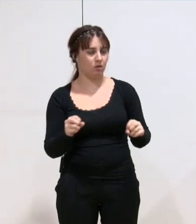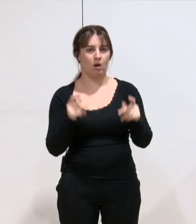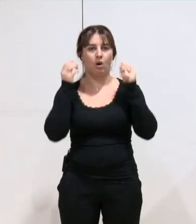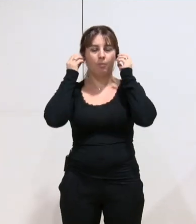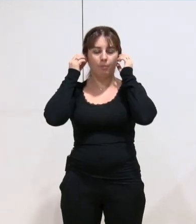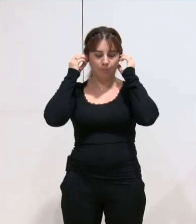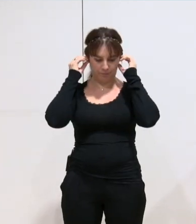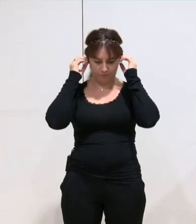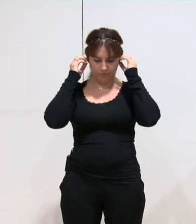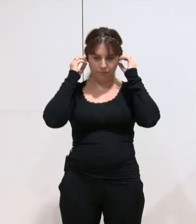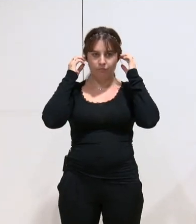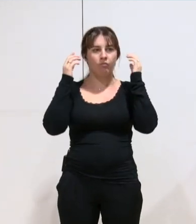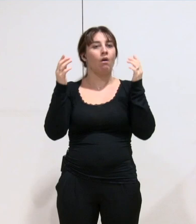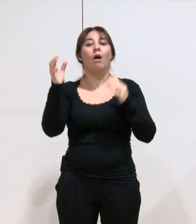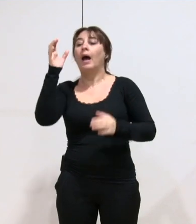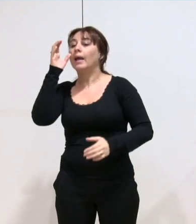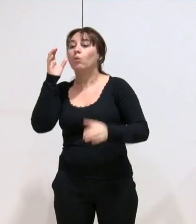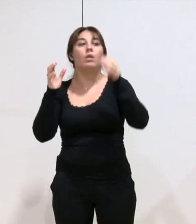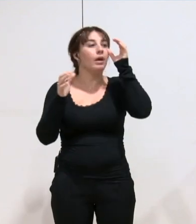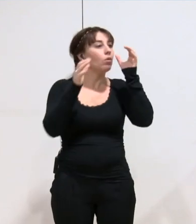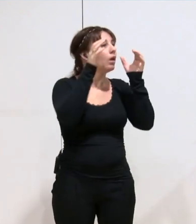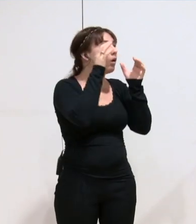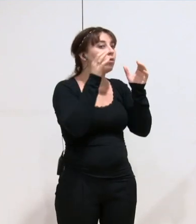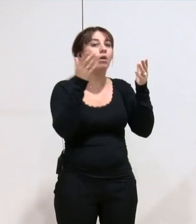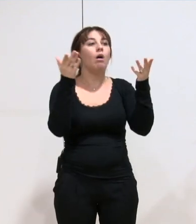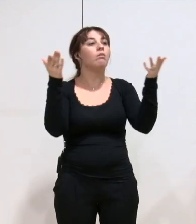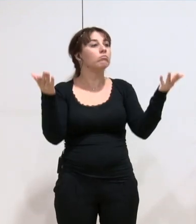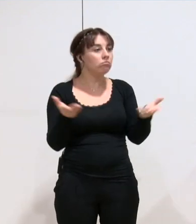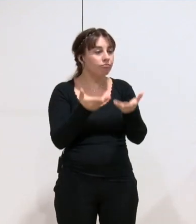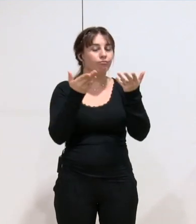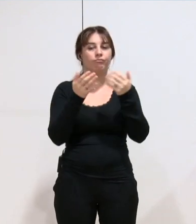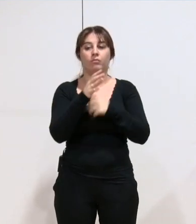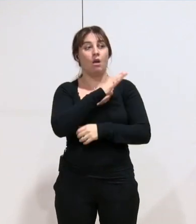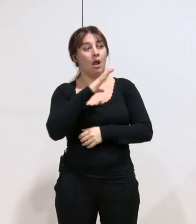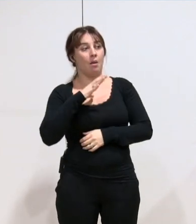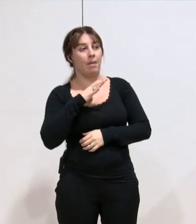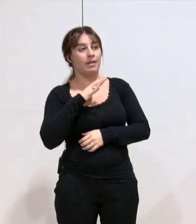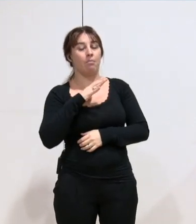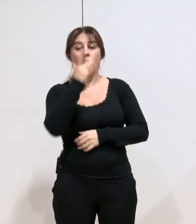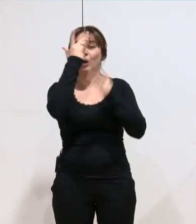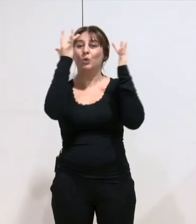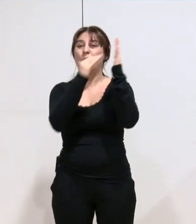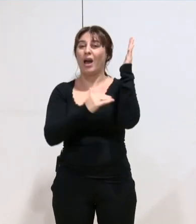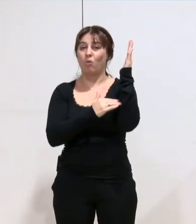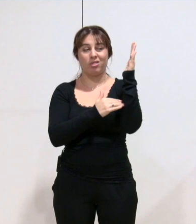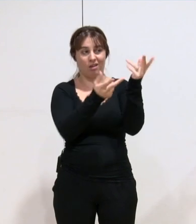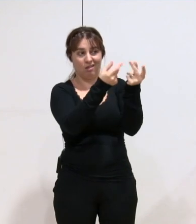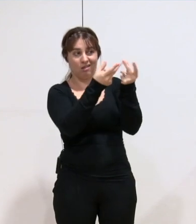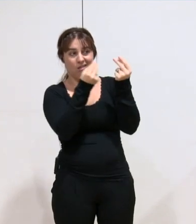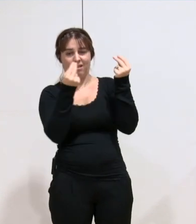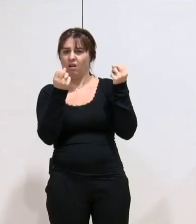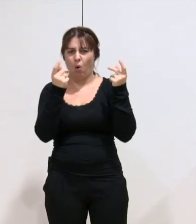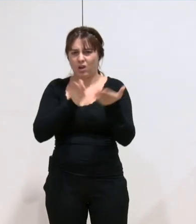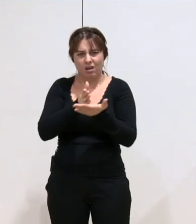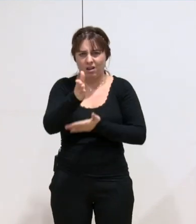dire simplement que ce que j'ai entendu de la bouche de l'adjointe à la culture, c'est bien la ligne qui est tracée aujourd'hui, à la